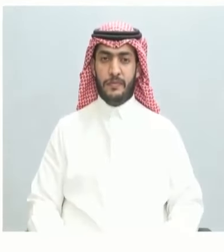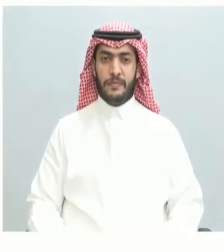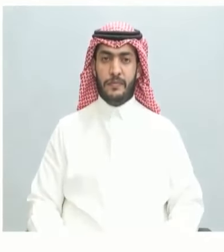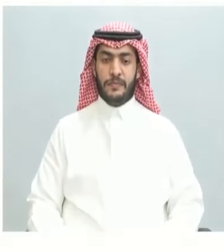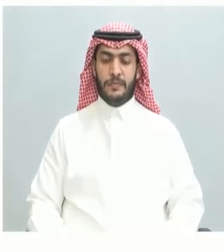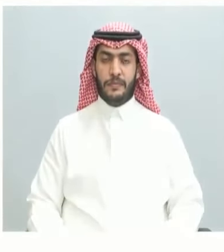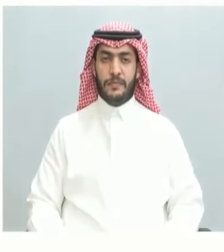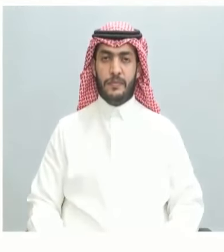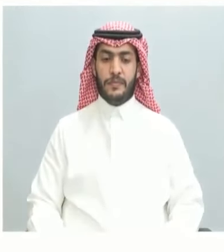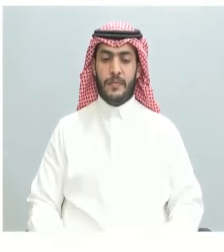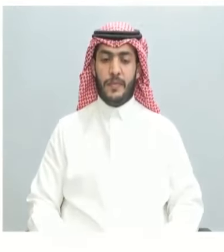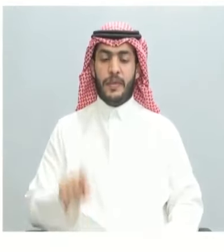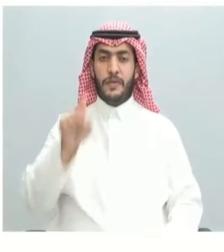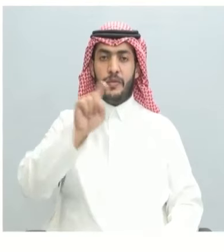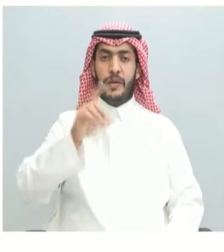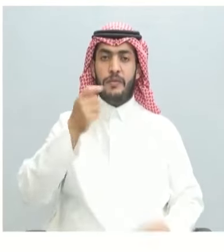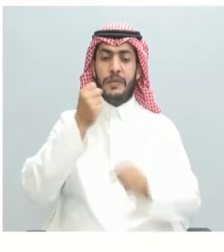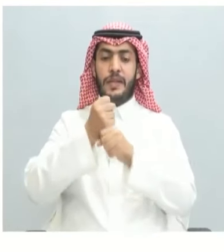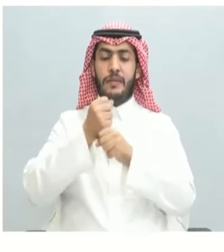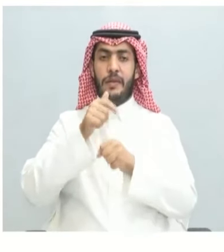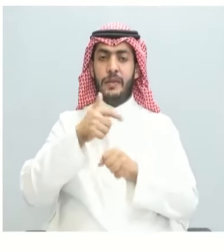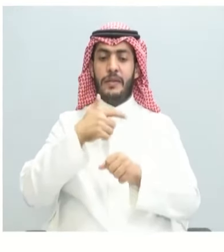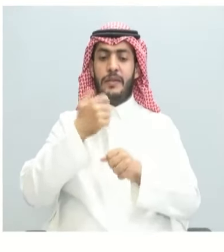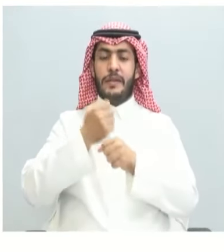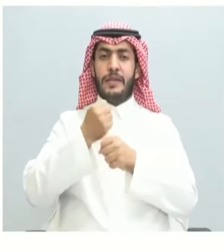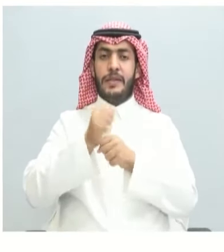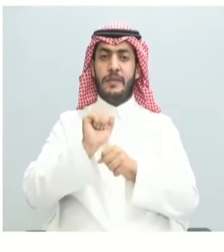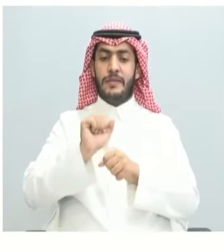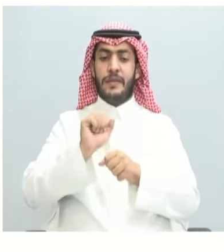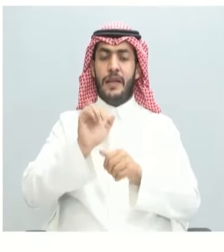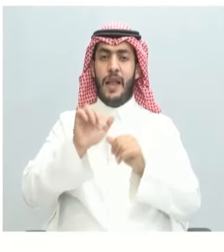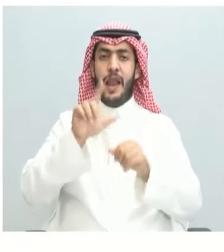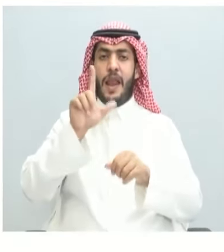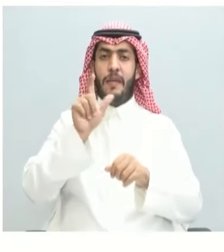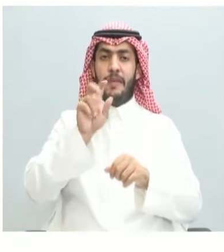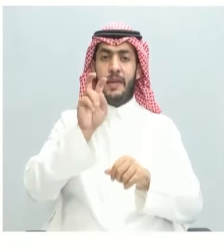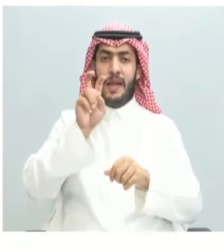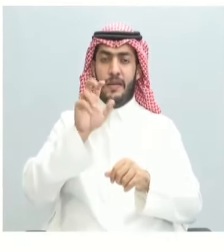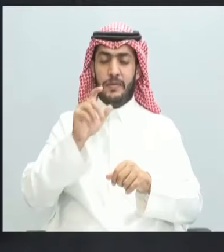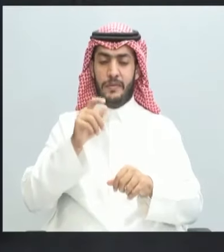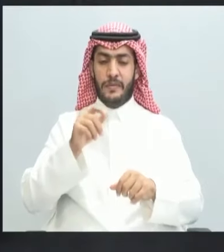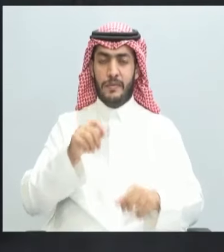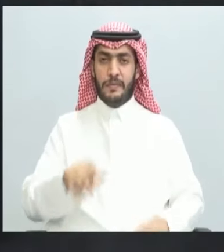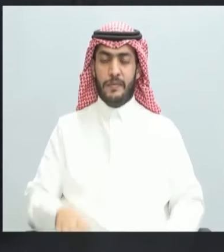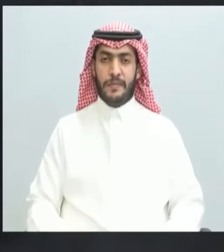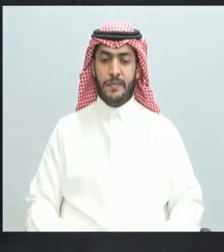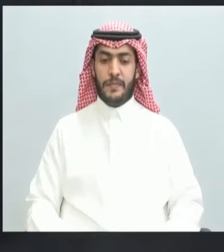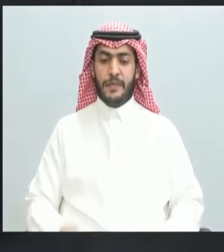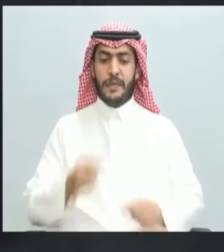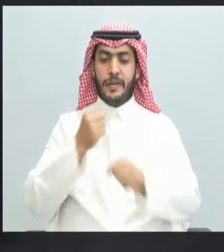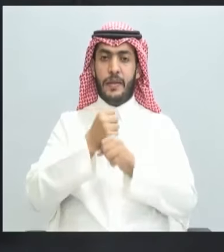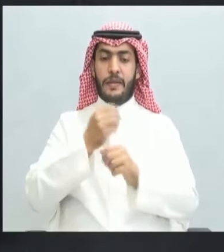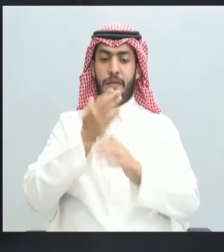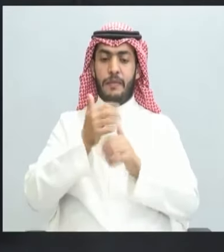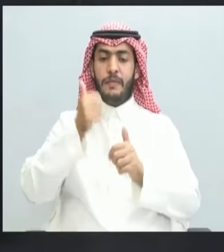اللون طيب سؤال اخر فيما تستخدم او في ماذا تستخدم تلك اللبنات احسنتم حتى